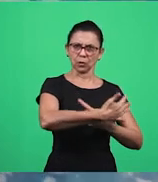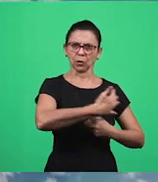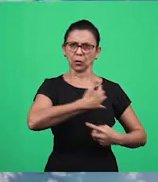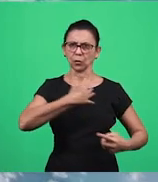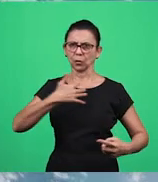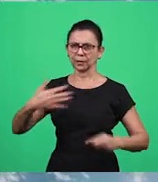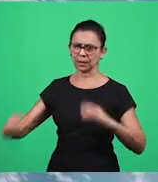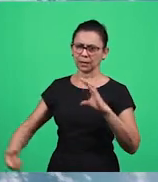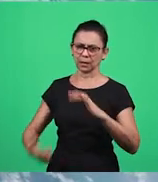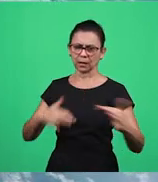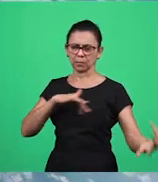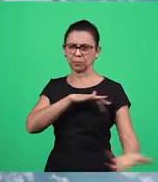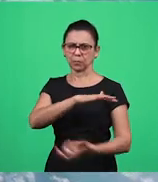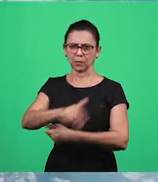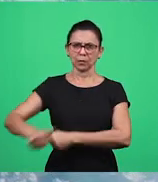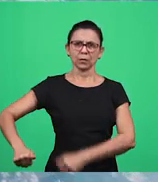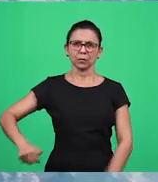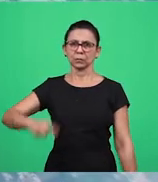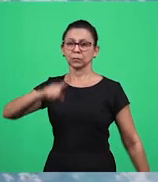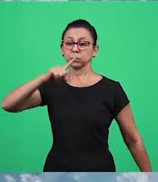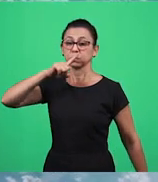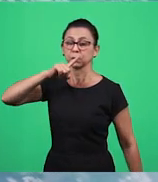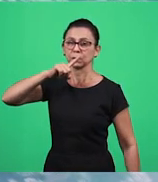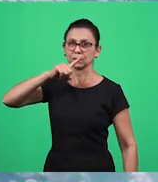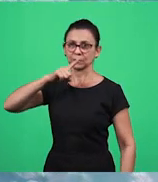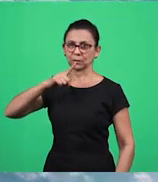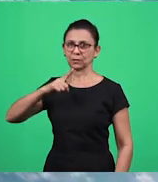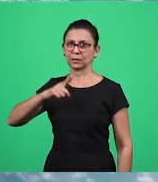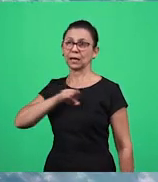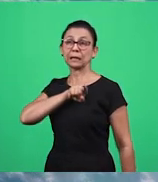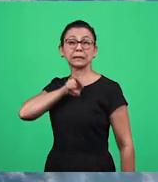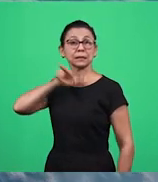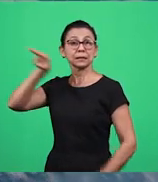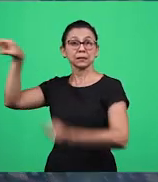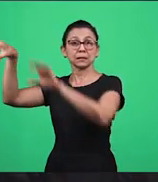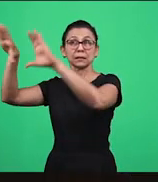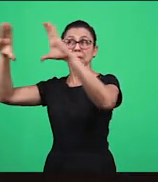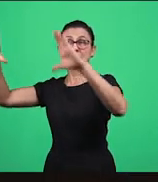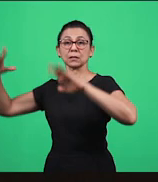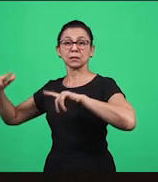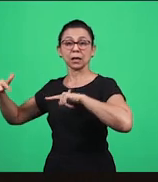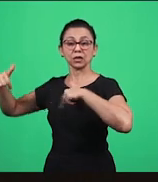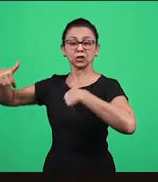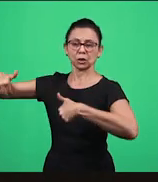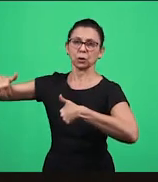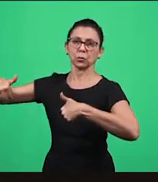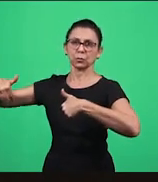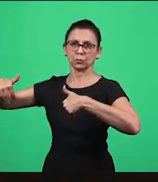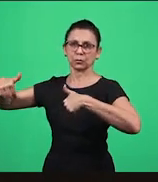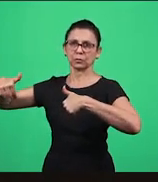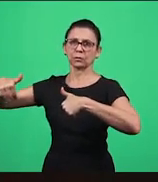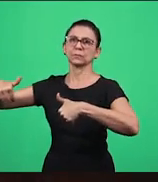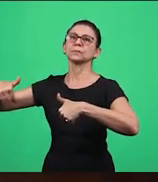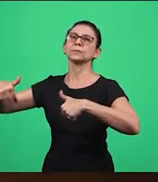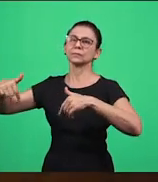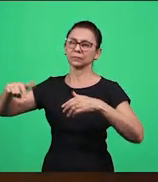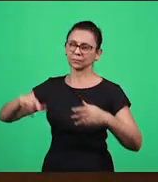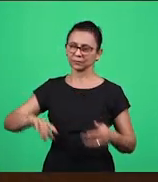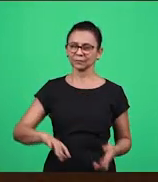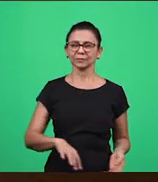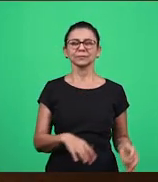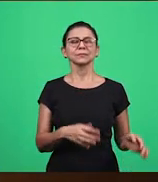чтобы защитить нас. Да молчит пред Ним вся земля, потому что из святого жилища